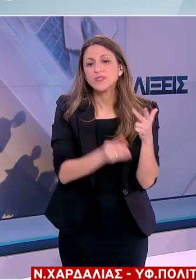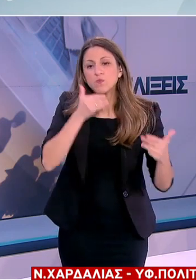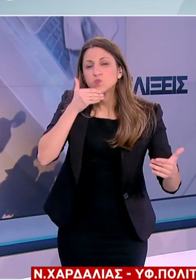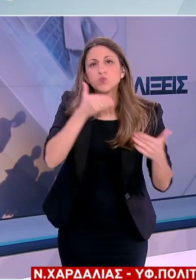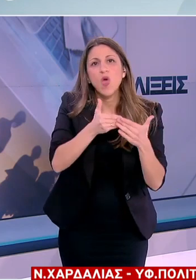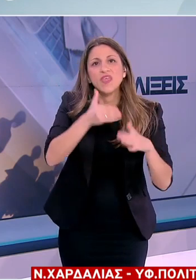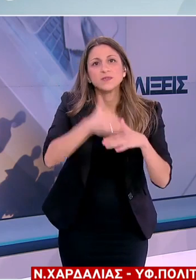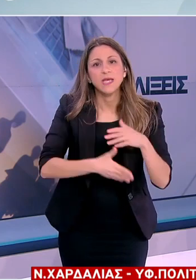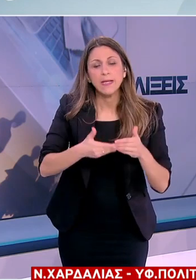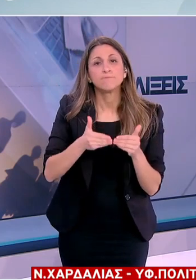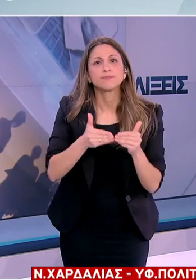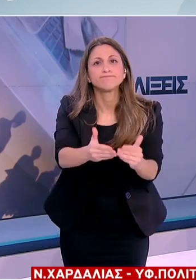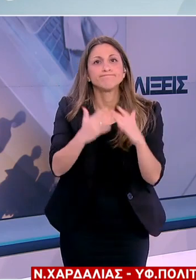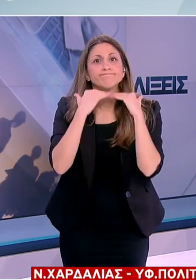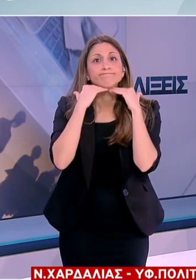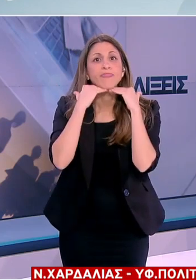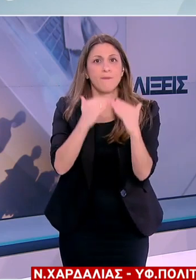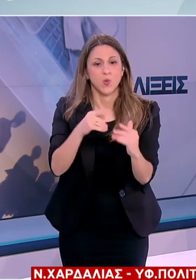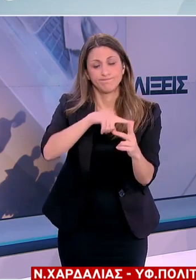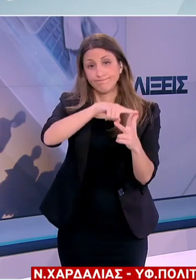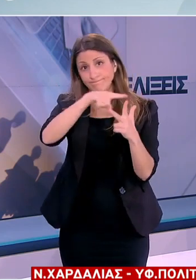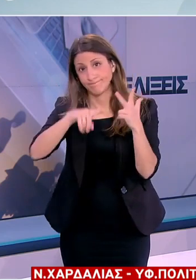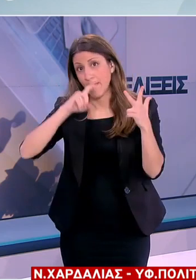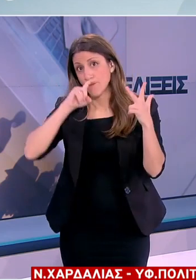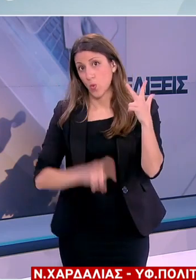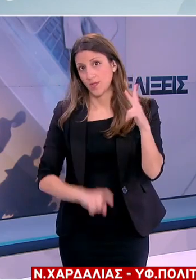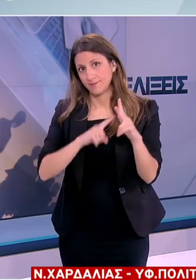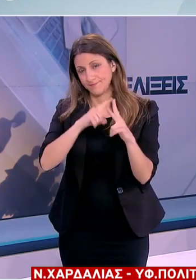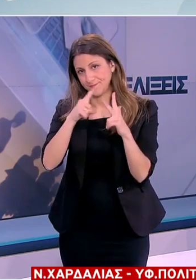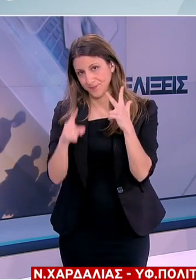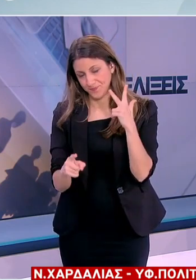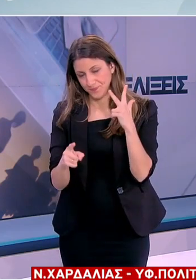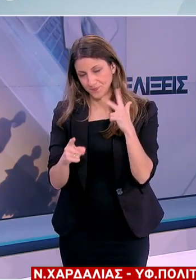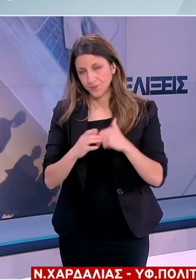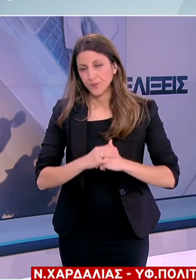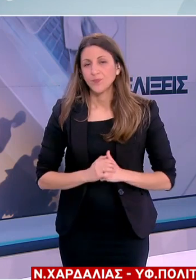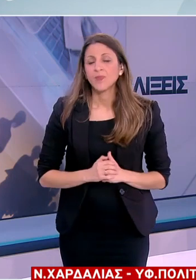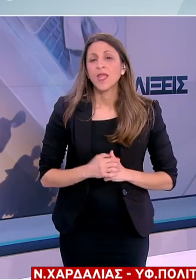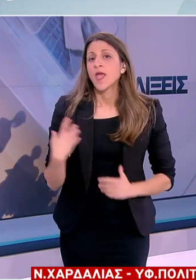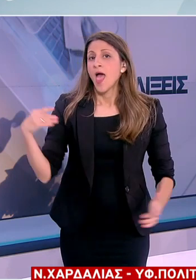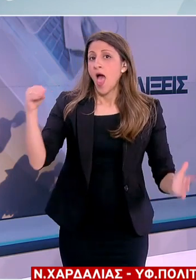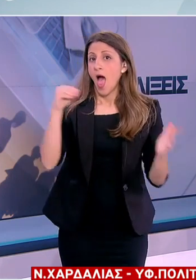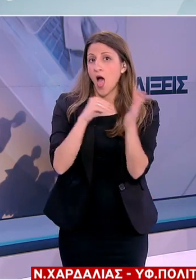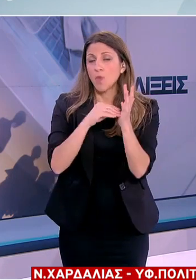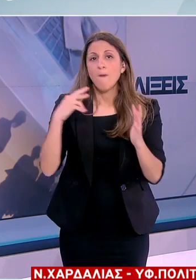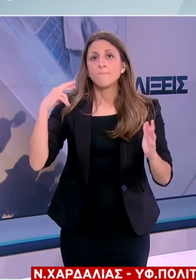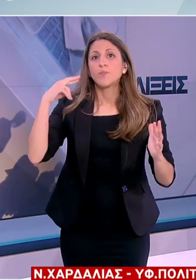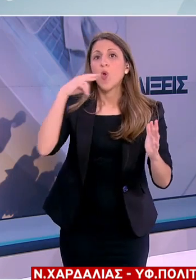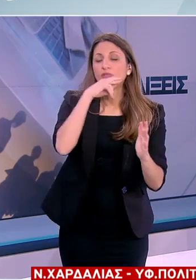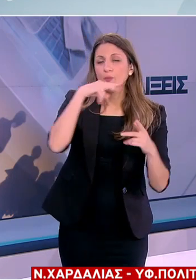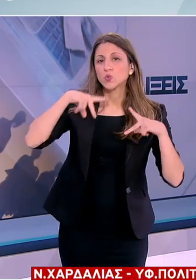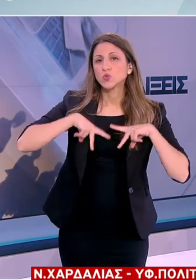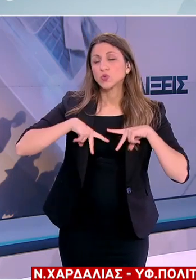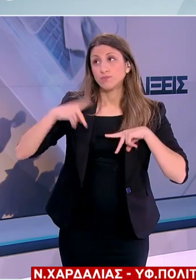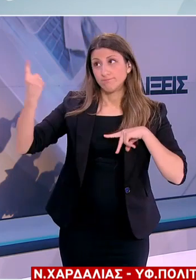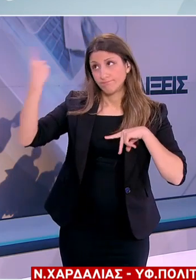προθεσμία. Στο σημείο αυτό θα ήθελα επίσης να σας πληροφορήσω ότι με απόφαση του Πρωθυπουργού, η ηγεσία του Υπουργείου Ανάπτυξης και